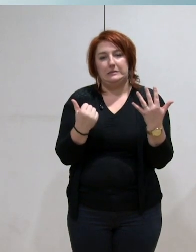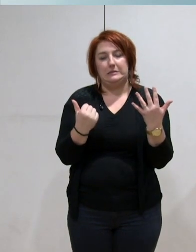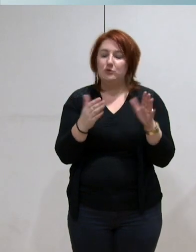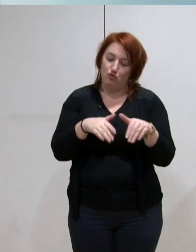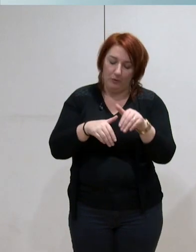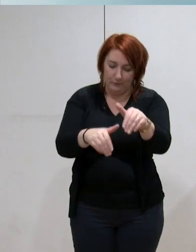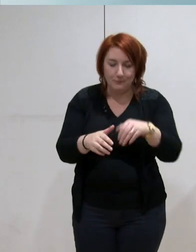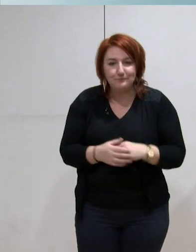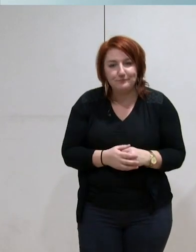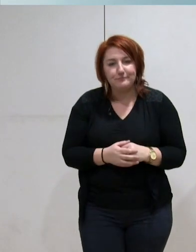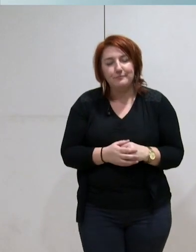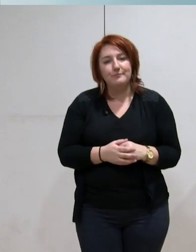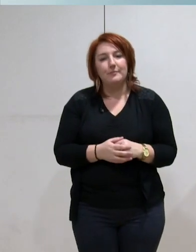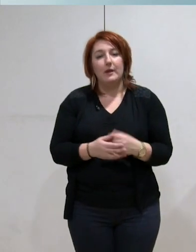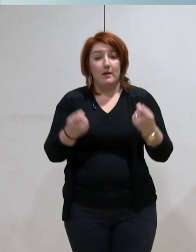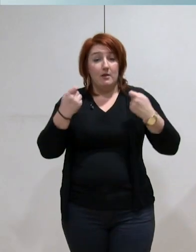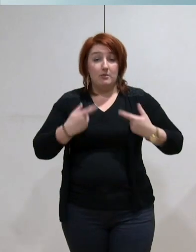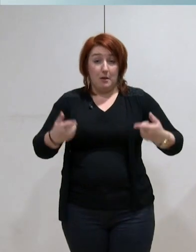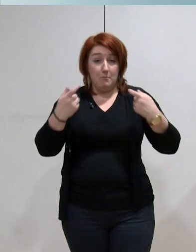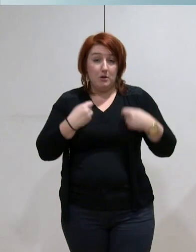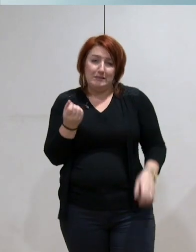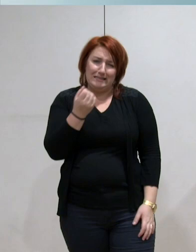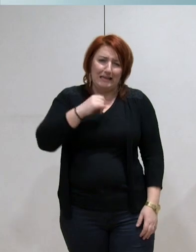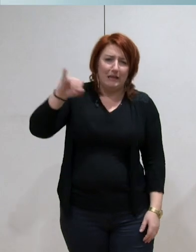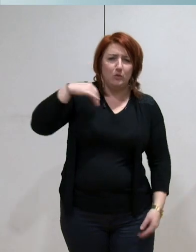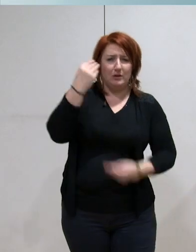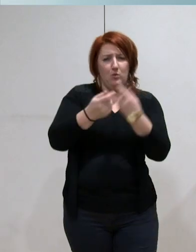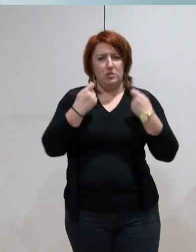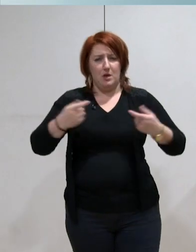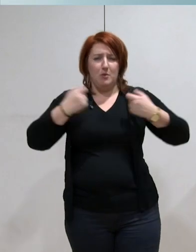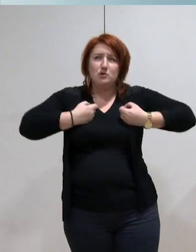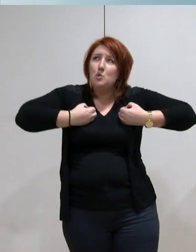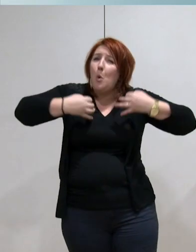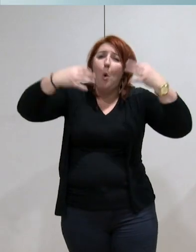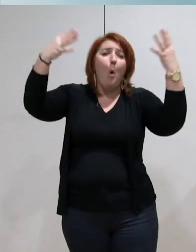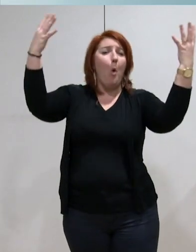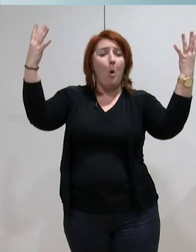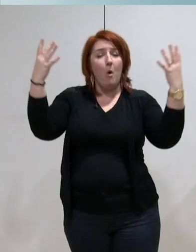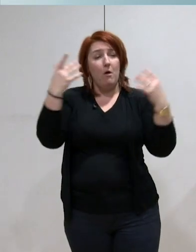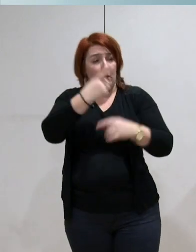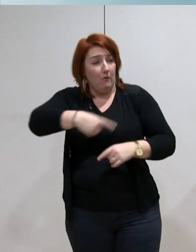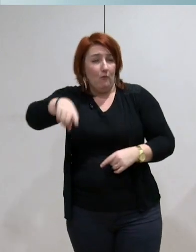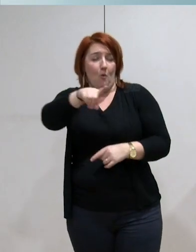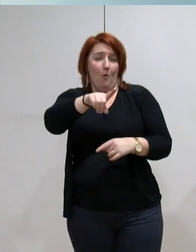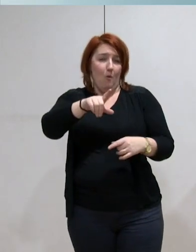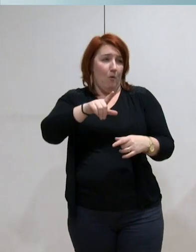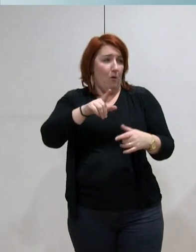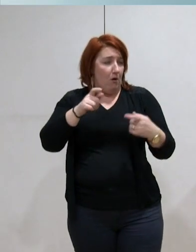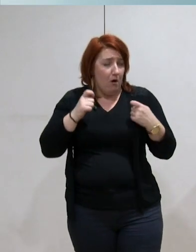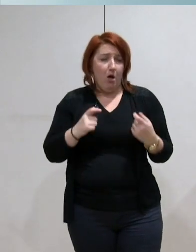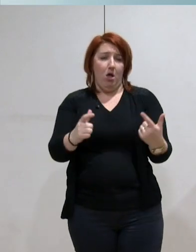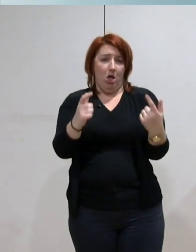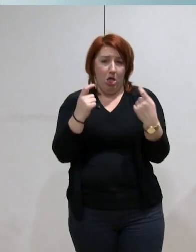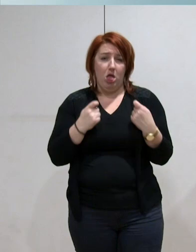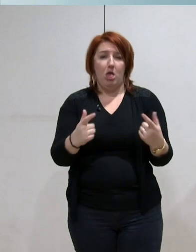continue que dire des dépenses inutiles ou exive que vous avez voulu engager alors je reparlerai pas encore